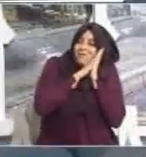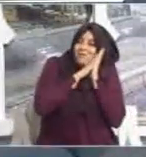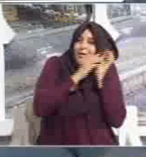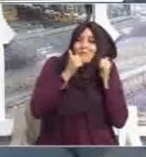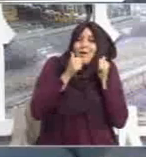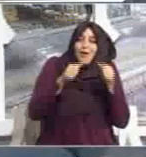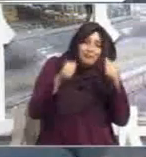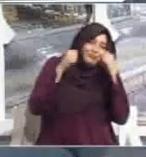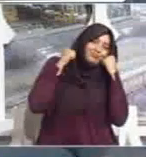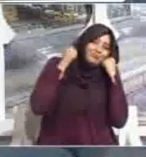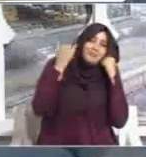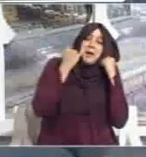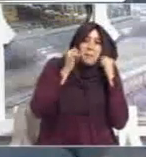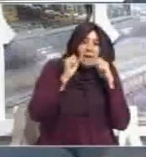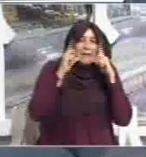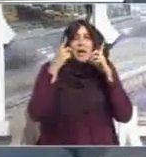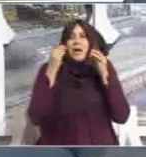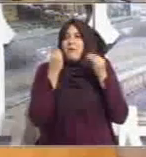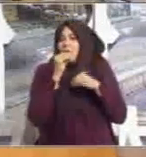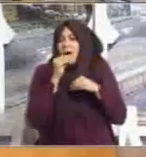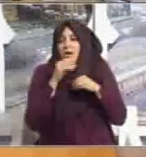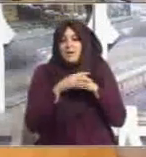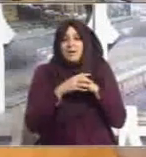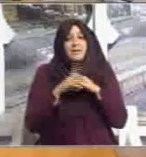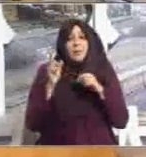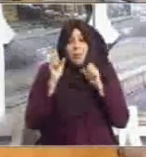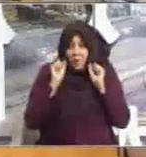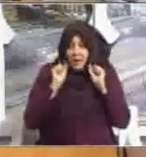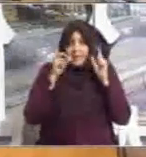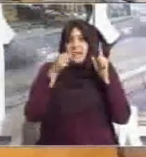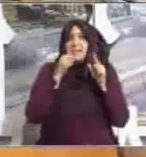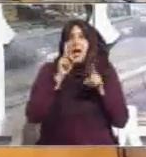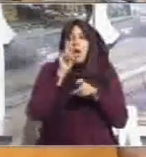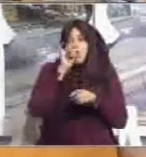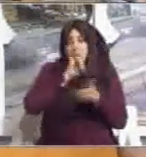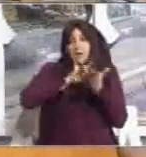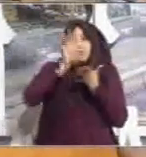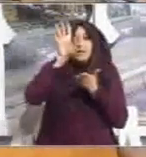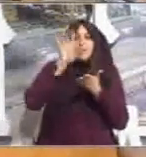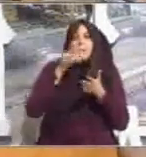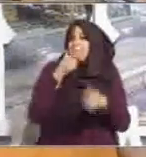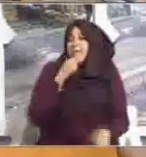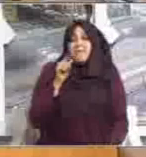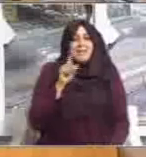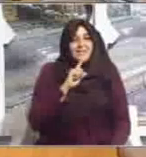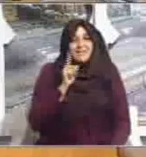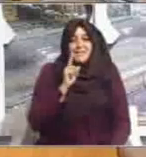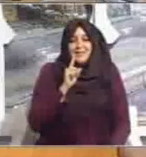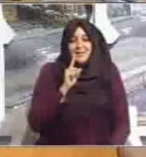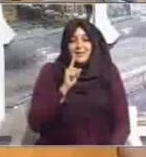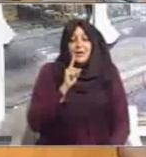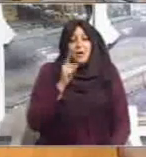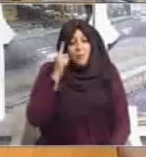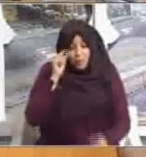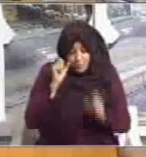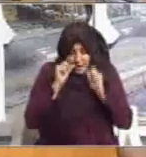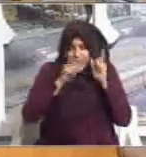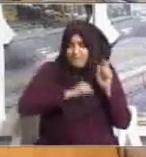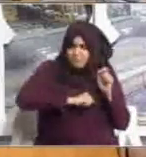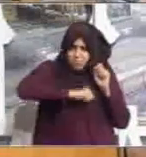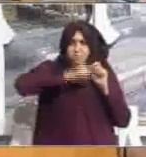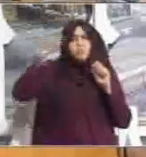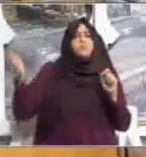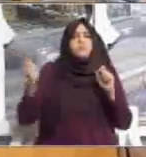يعني باش ينهض ويتعوذ بالله من الشيطان الرجيم، واش مستاهل كذلك صح، حتى ينوض